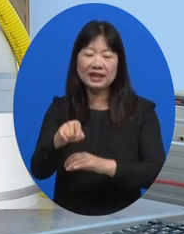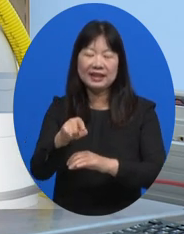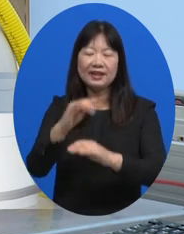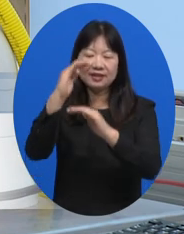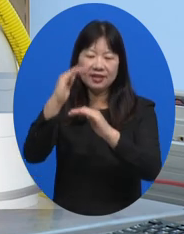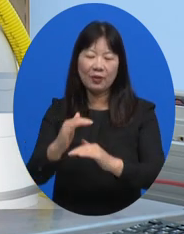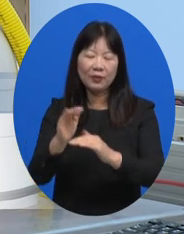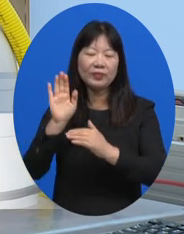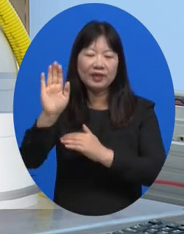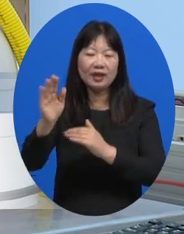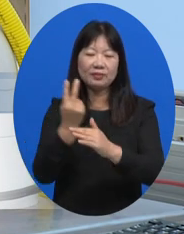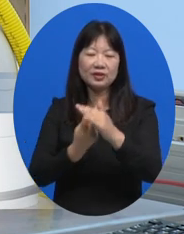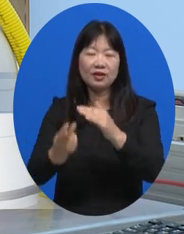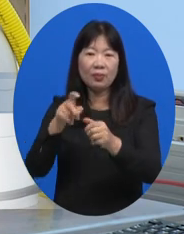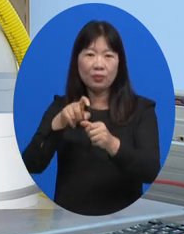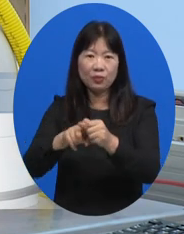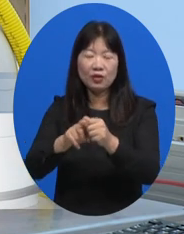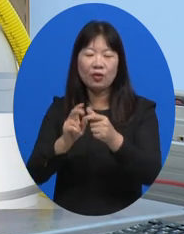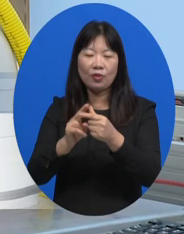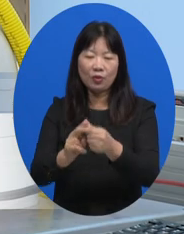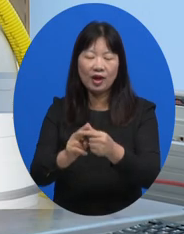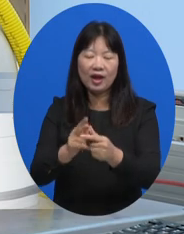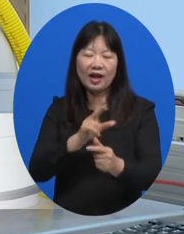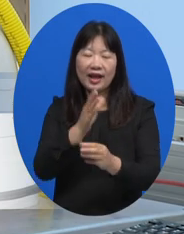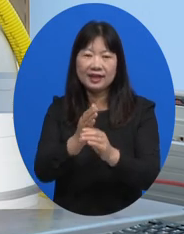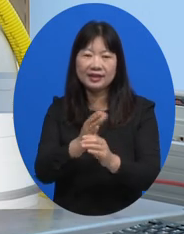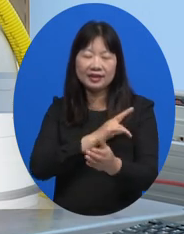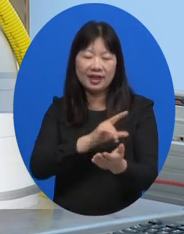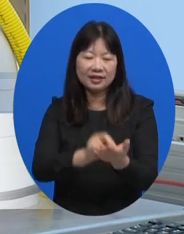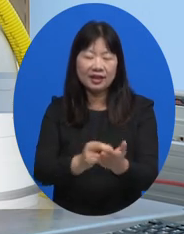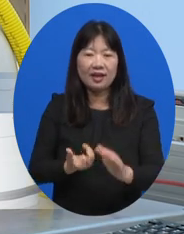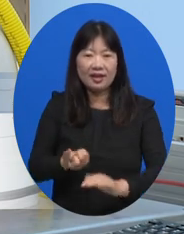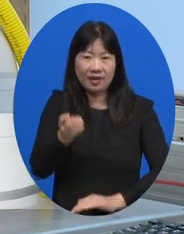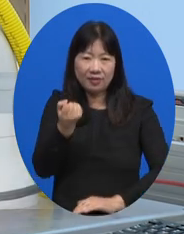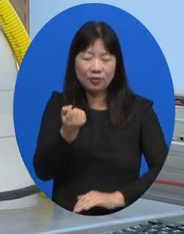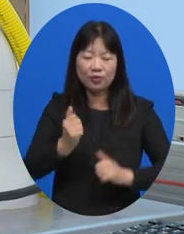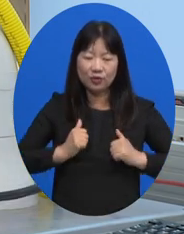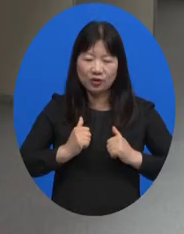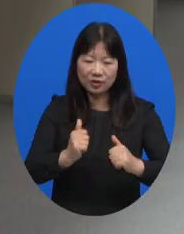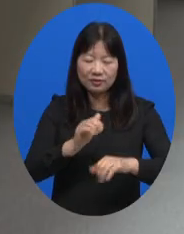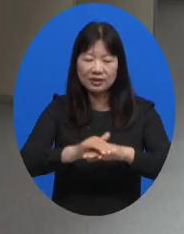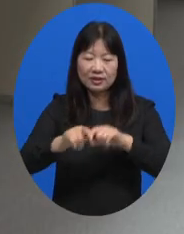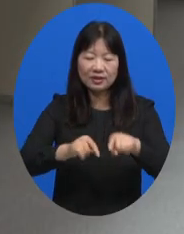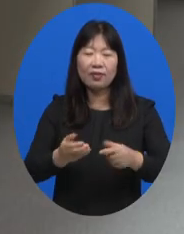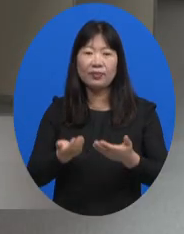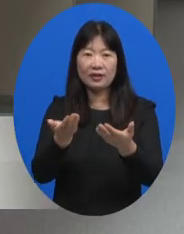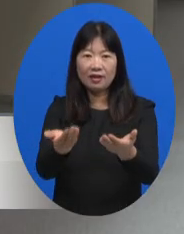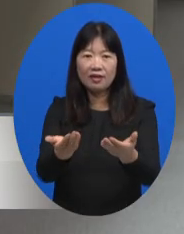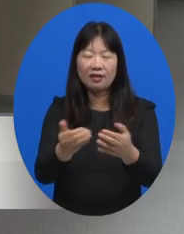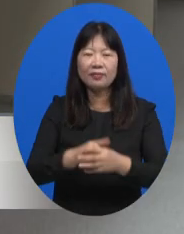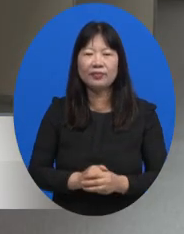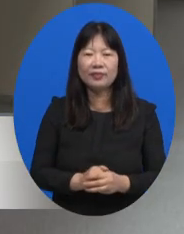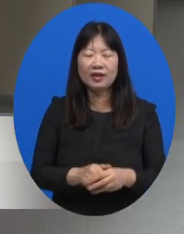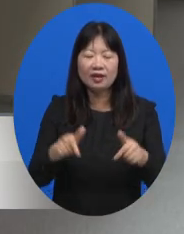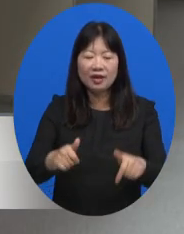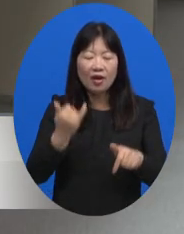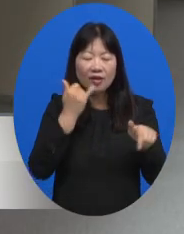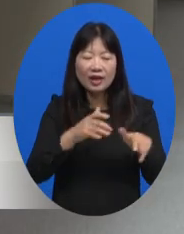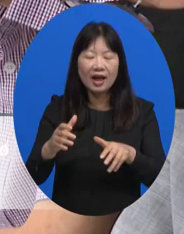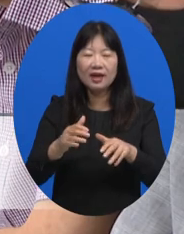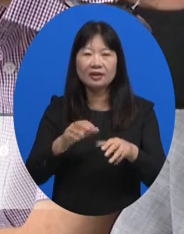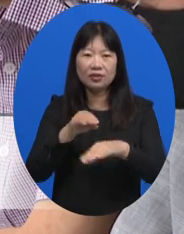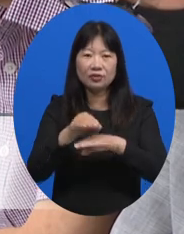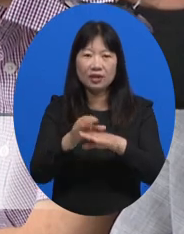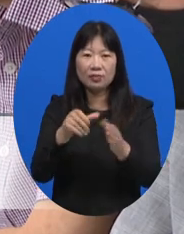고민을 장기적인 비전과 목표와 핵심 과제로 담아서 착실히 실현토록 하겠습니다. 경기도는 도내 서해안권